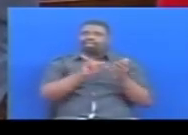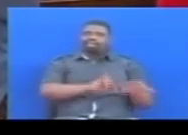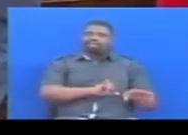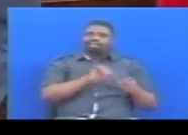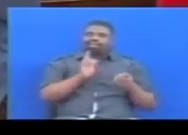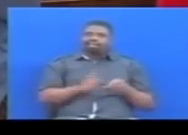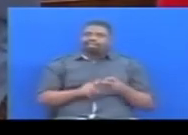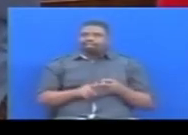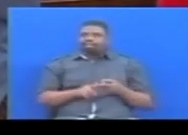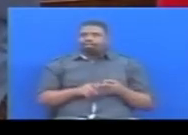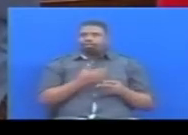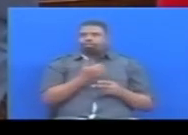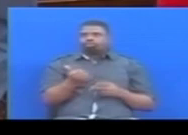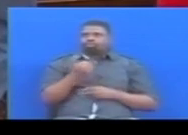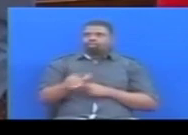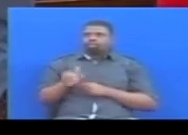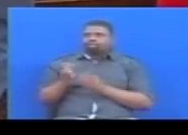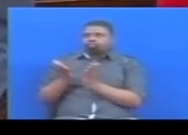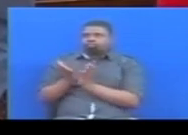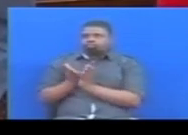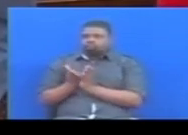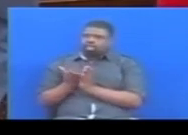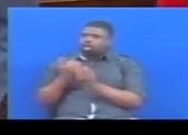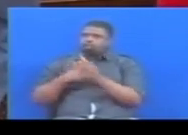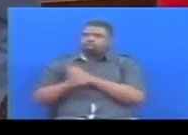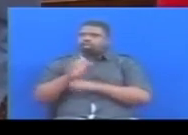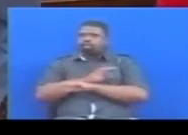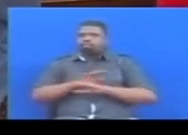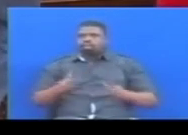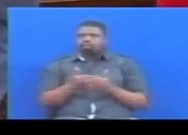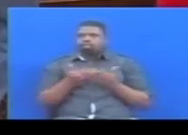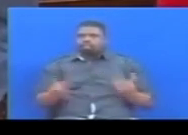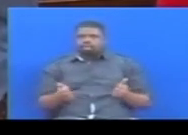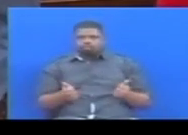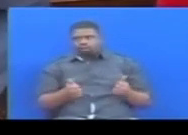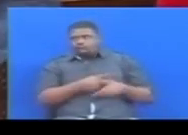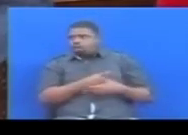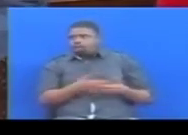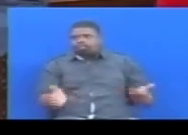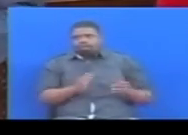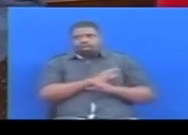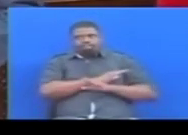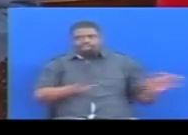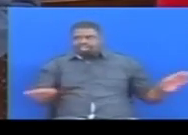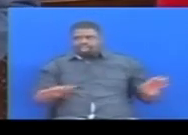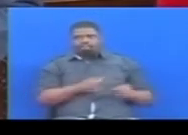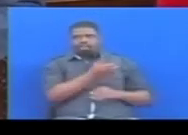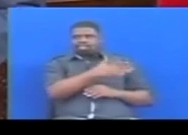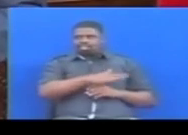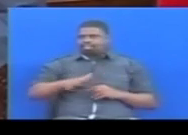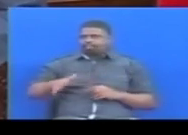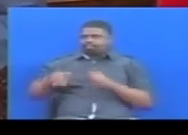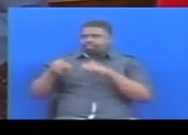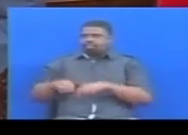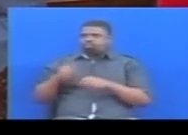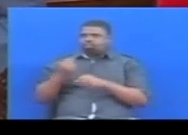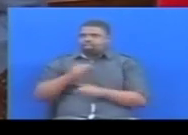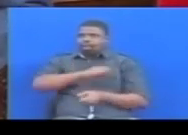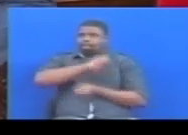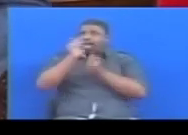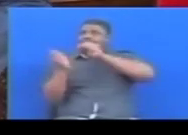yatima, watoto hawaendi shule, hawataenda shule kabisa kwa sababu samaki hawatakuwepo majini. Kwa hiyo katika kipindi hiki ambacho tunafanya transformation hizi